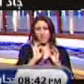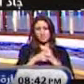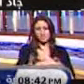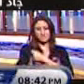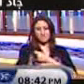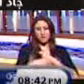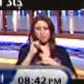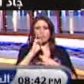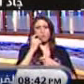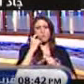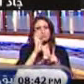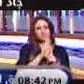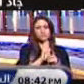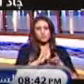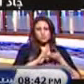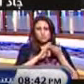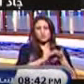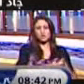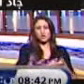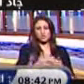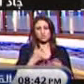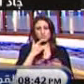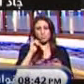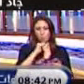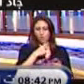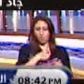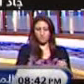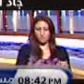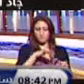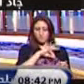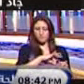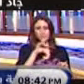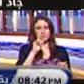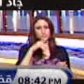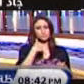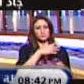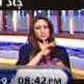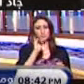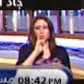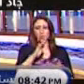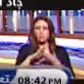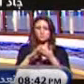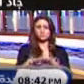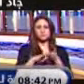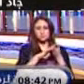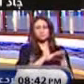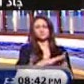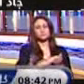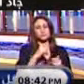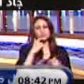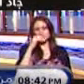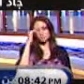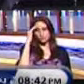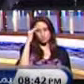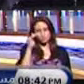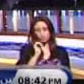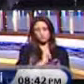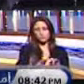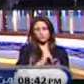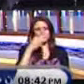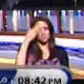ومصلحة البلد على كل مصالحنا الضيقة، وهذا الكلام للجميع بلا استثناء. نعم. شكرا جزيلا